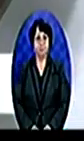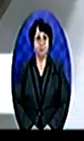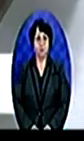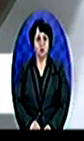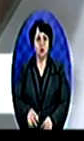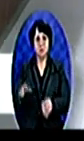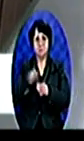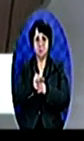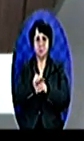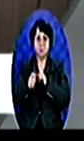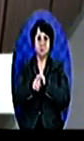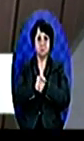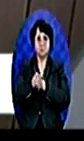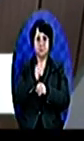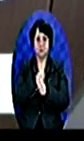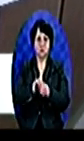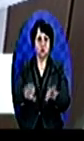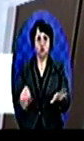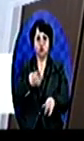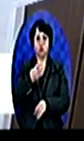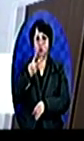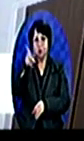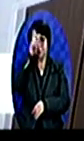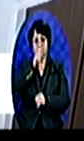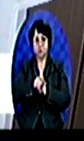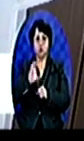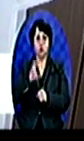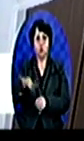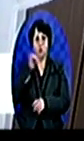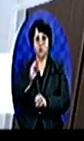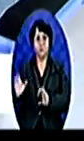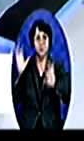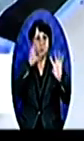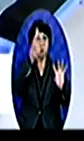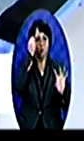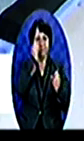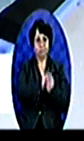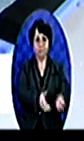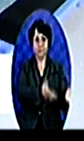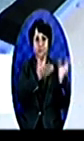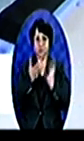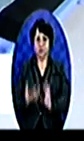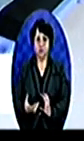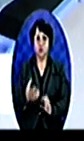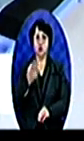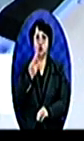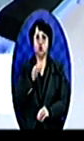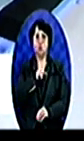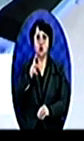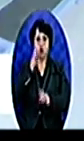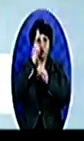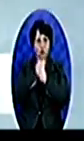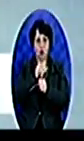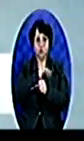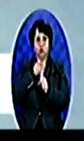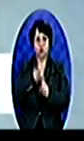Боловсон хүчний бэлтгэх ажлын хүрээнд 42 эмч мэрэгжилтнийг бүгд найрамдах солон суцад сургалтанд хамруулж мэрэгшүүлжээ. За мөн цөмийн оншилгоо эмчилгээний дасагт